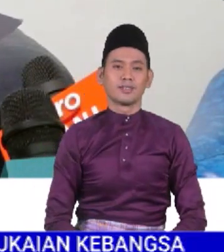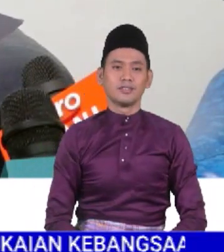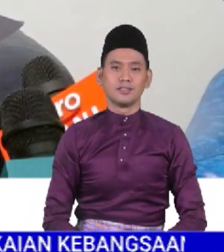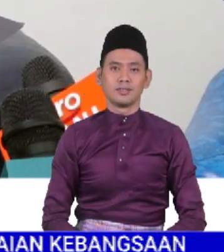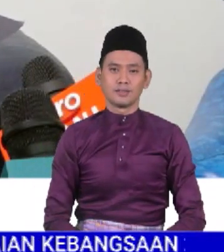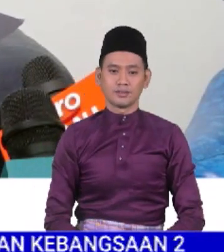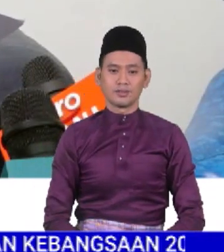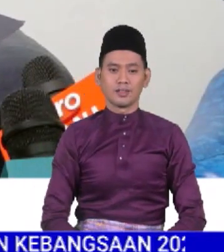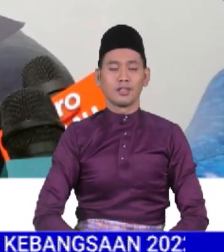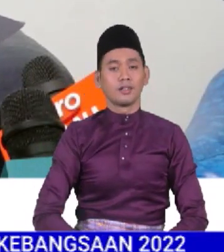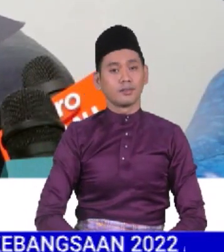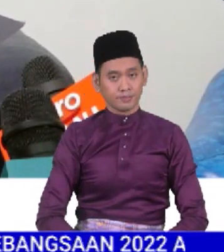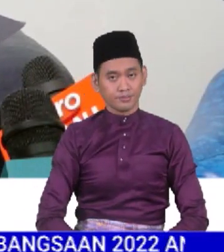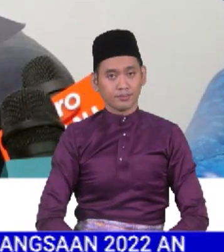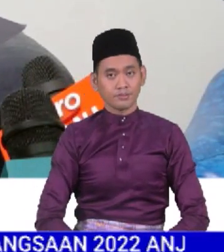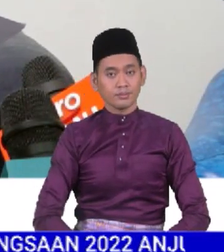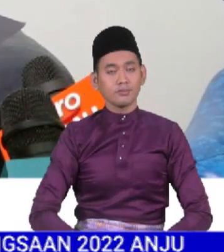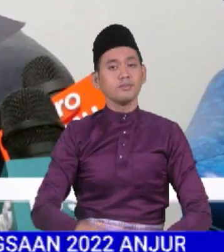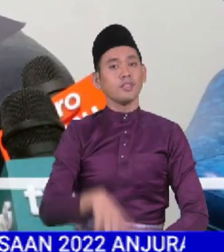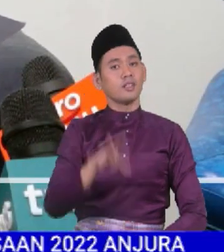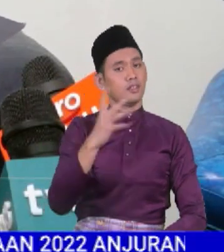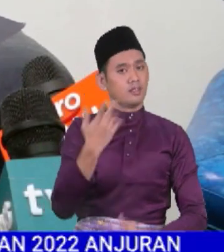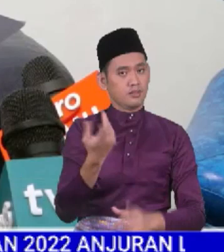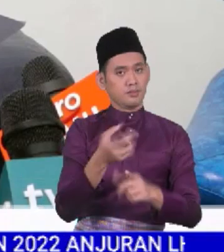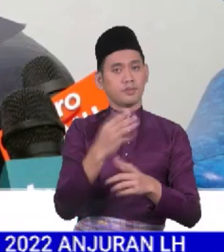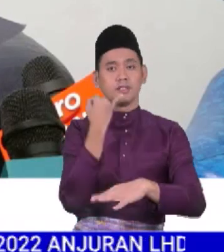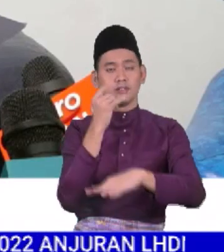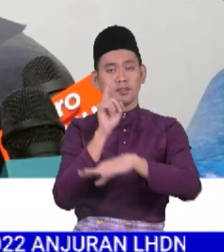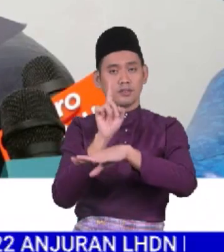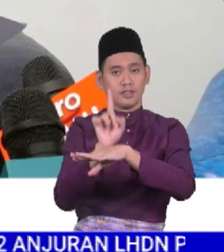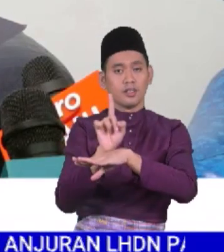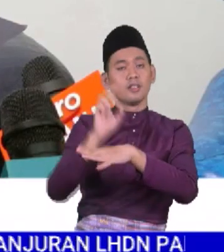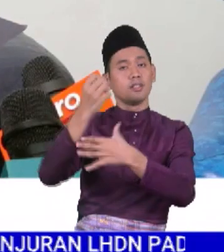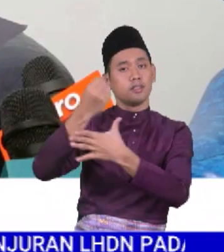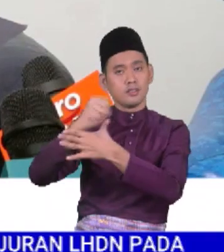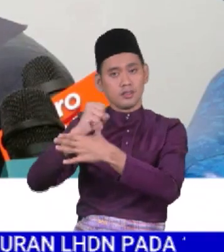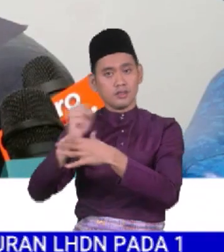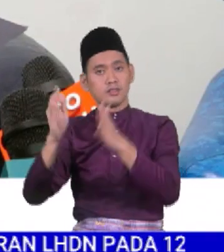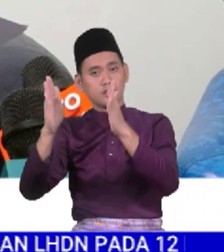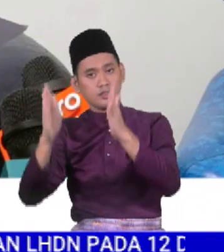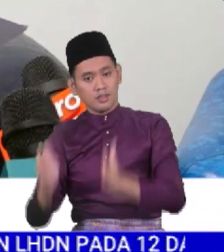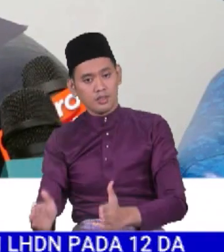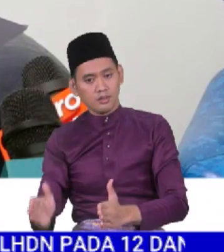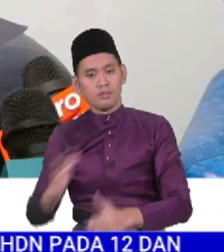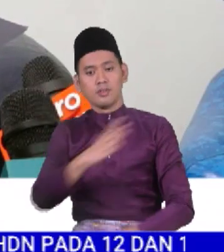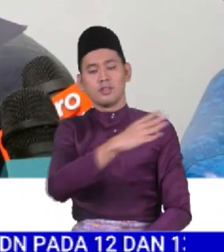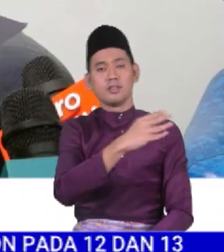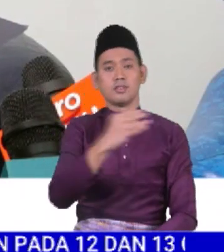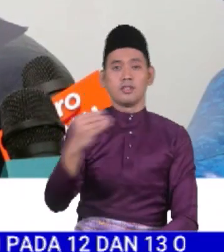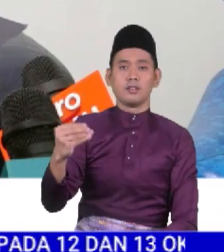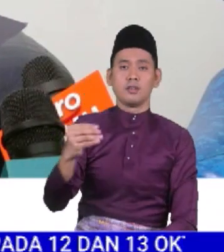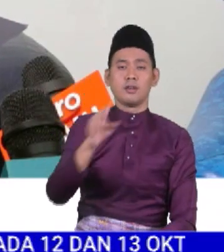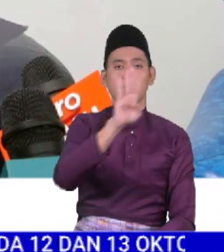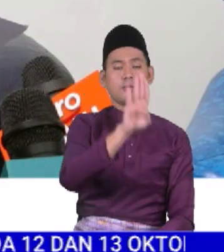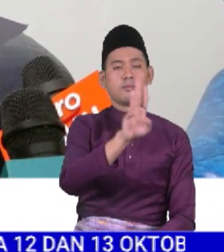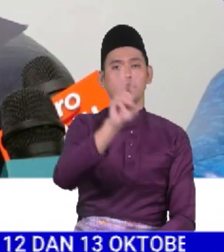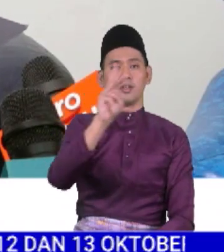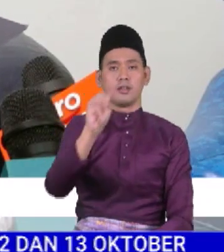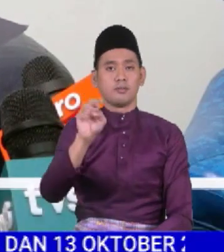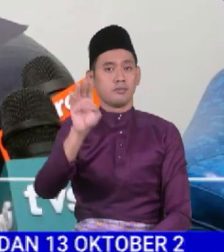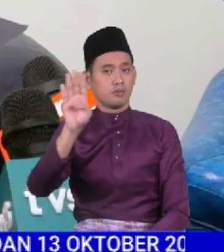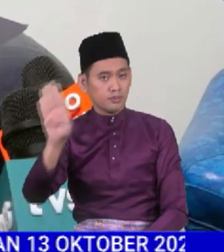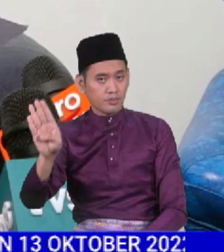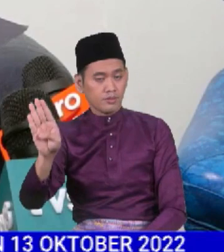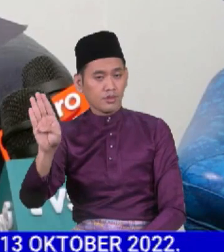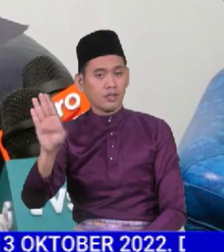Jadi empat menjadi pemegang saham kepada penyedia prasarana bersama empat apa ni DNB,